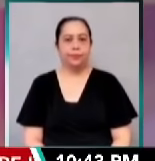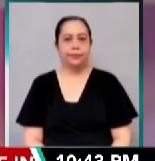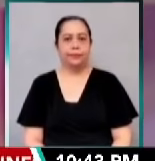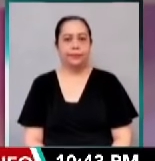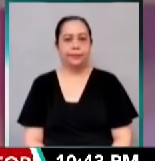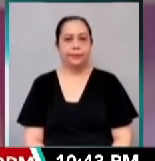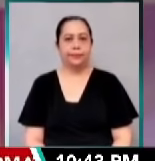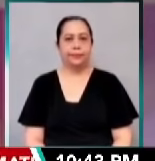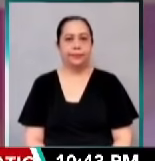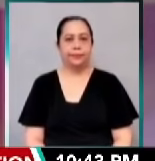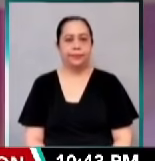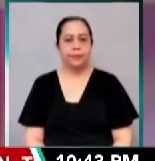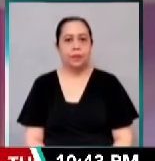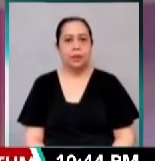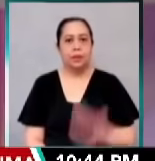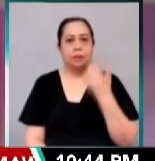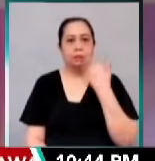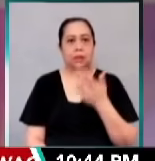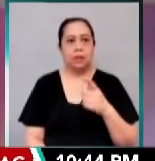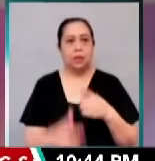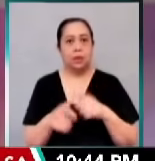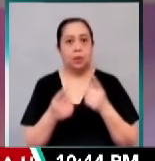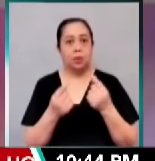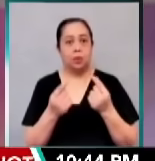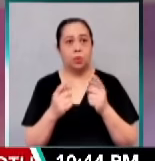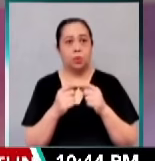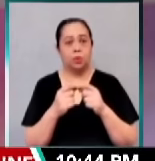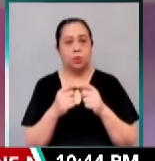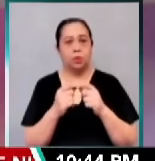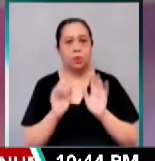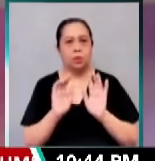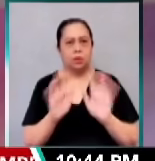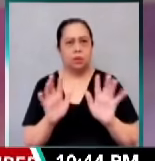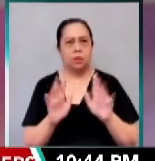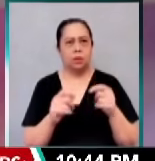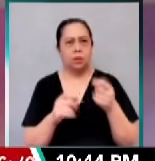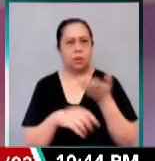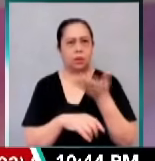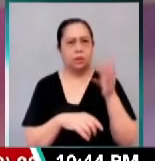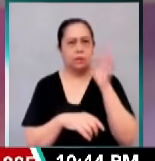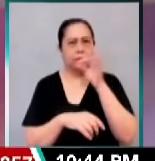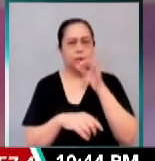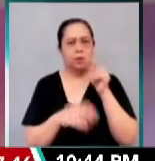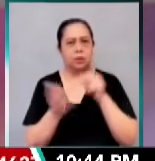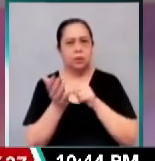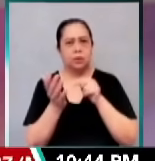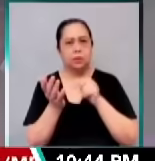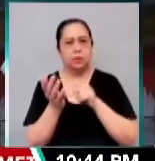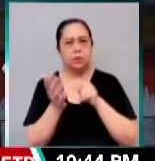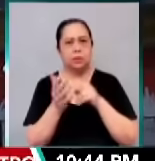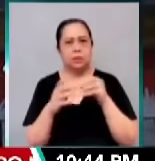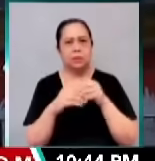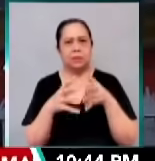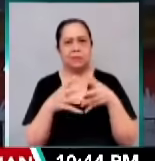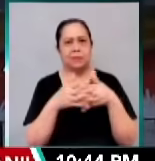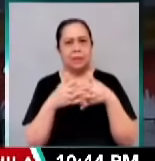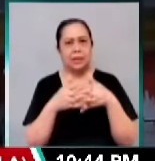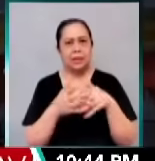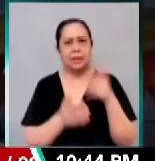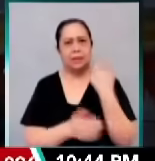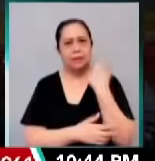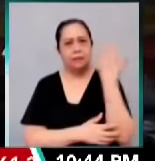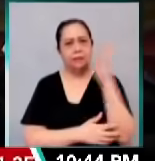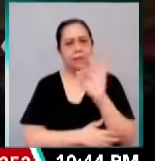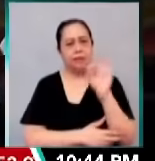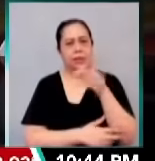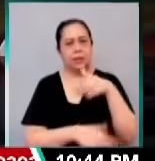Patay matapos itulak ng isang palaboy ang isang Pilipinang nurse sa New York sa Amerika. Itong Biyernes, naglalakad sa Times Square